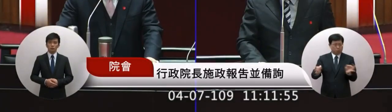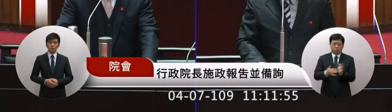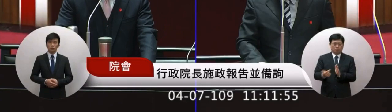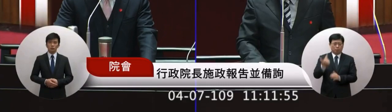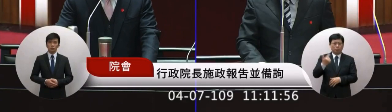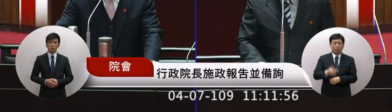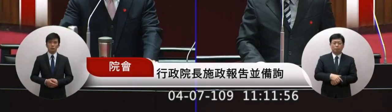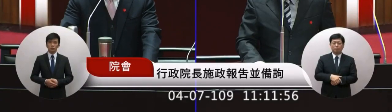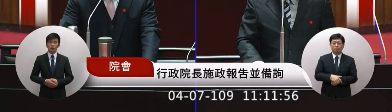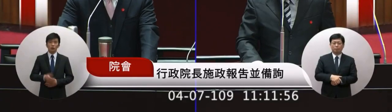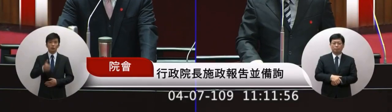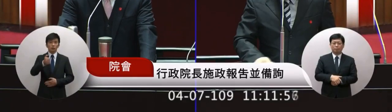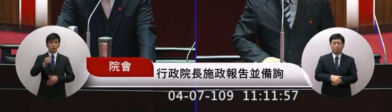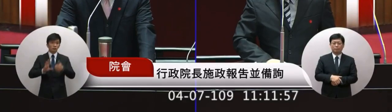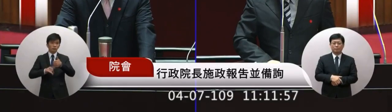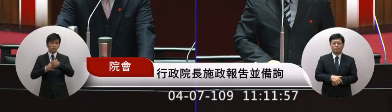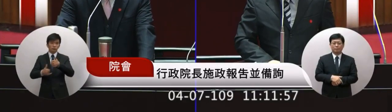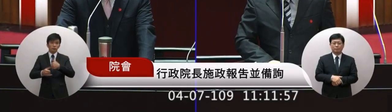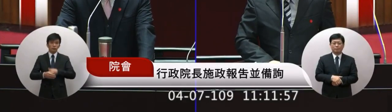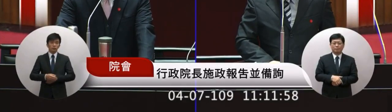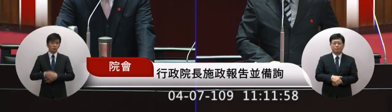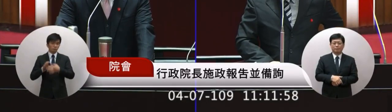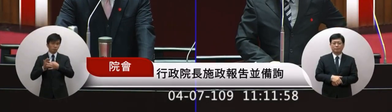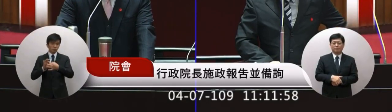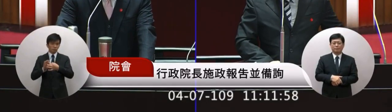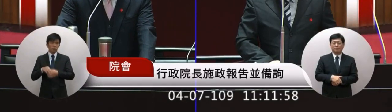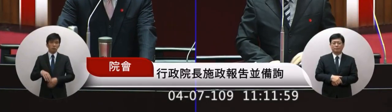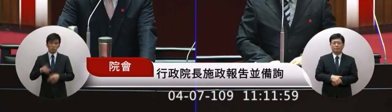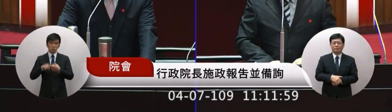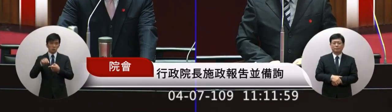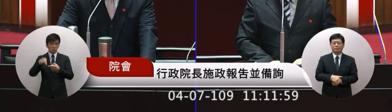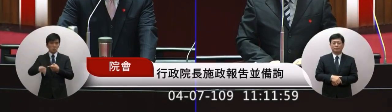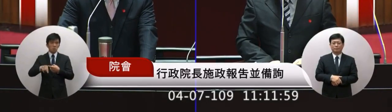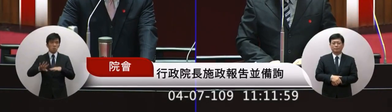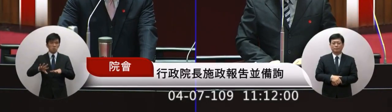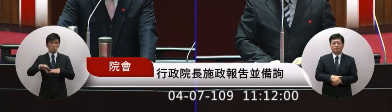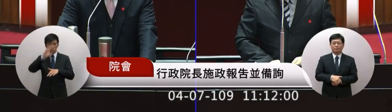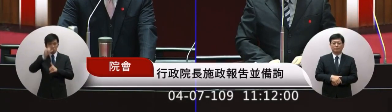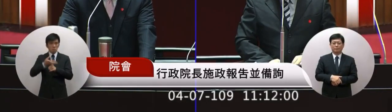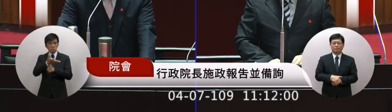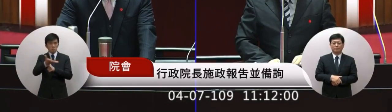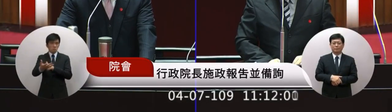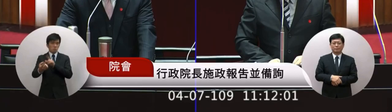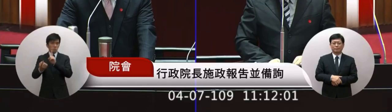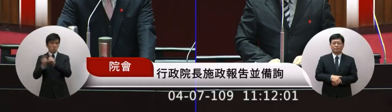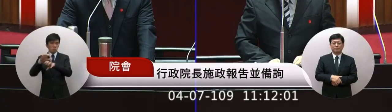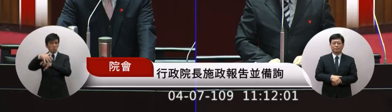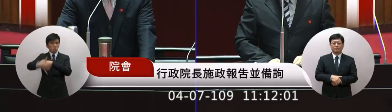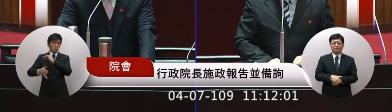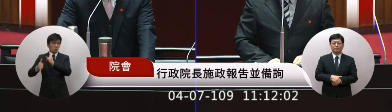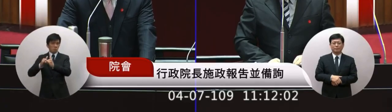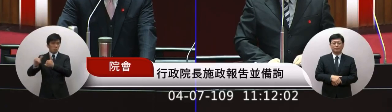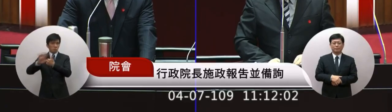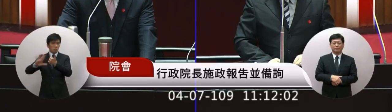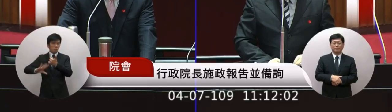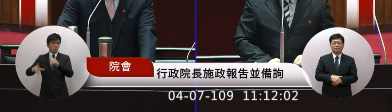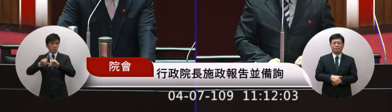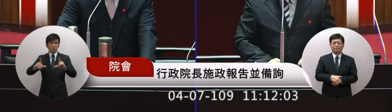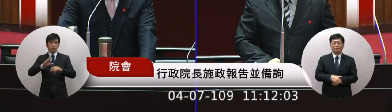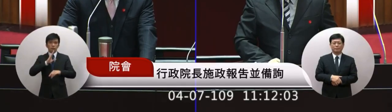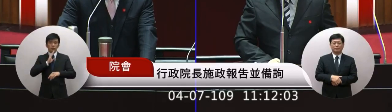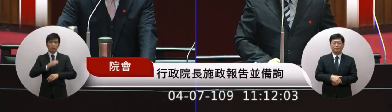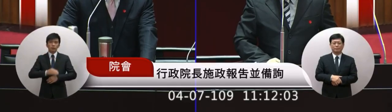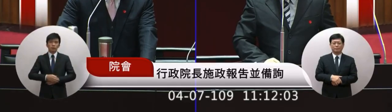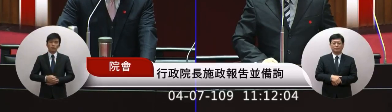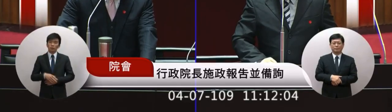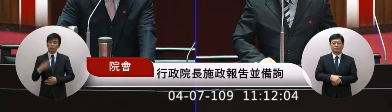能？ 啊，谢谢委员，哎，关心。确实，这次疫情对人类的冲击，对全世界的冲击非常的大。